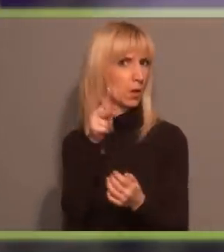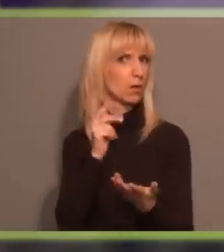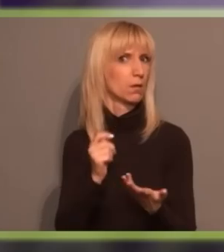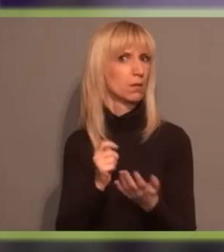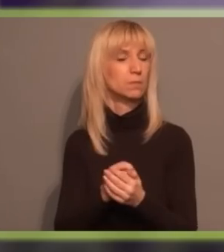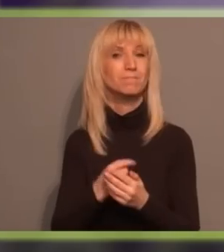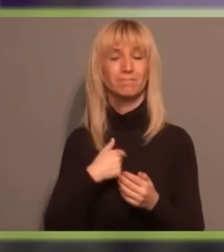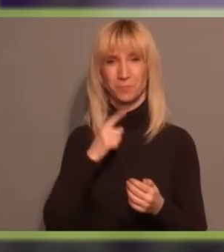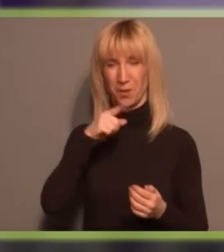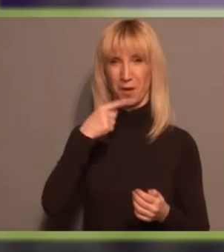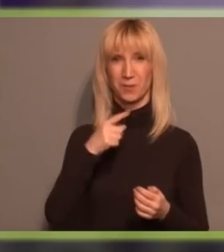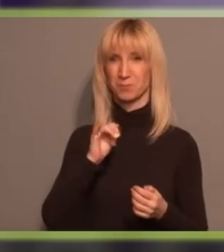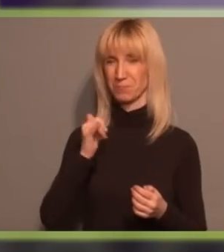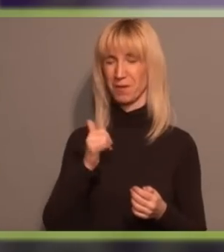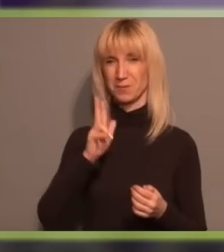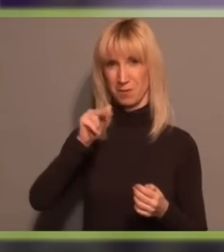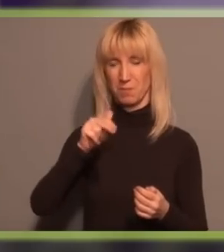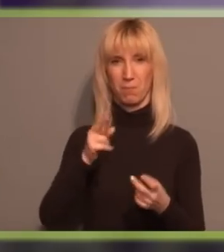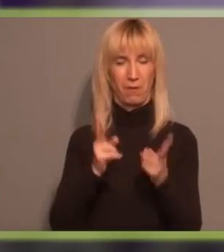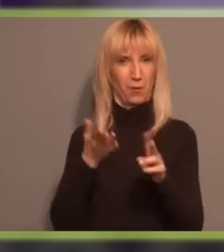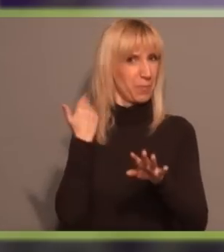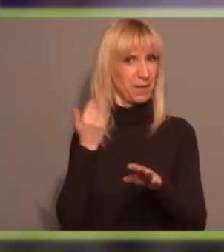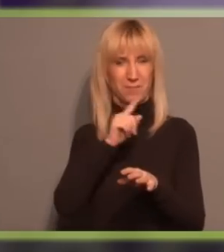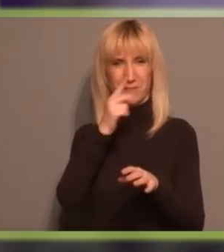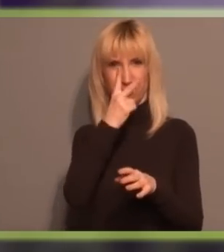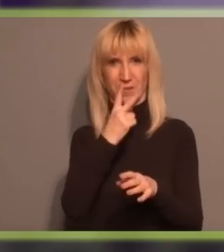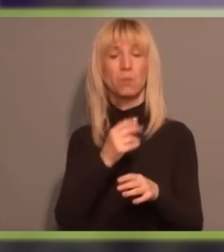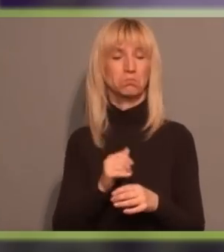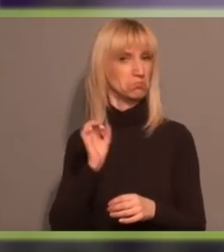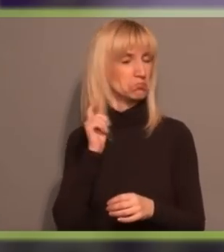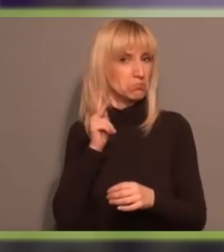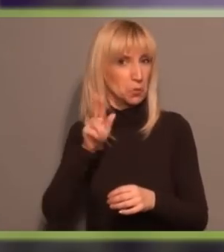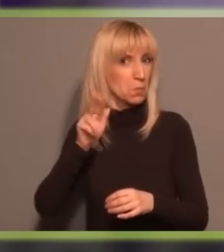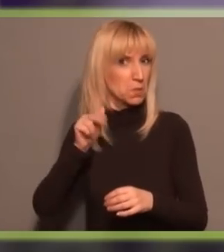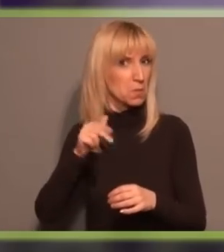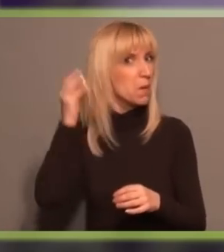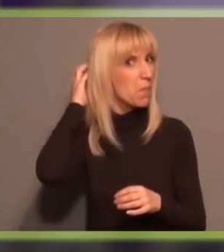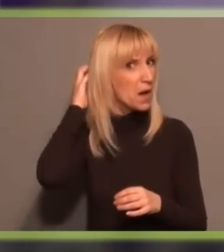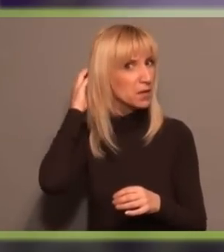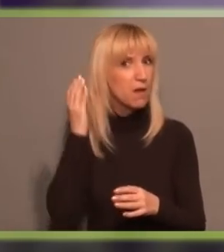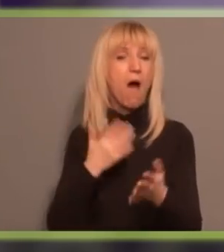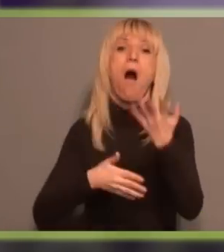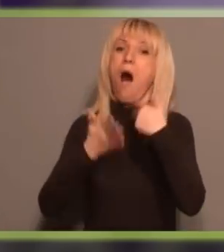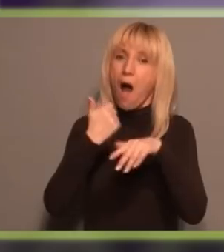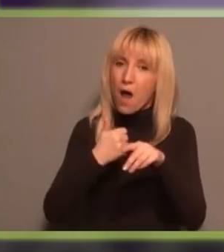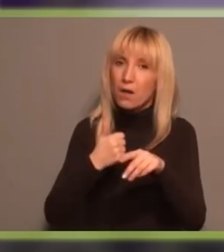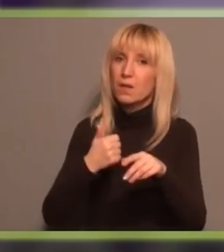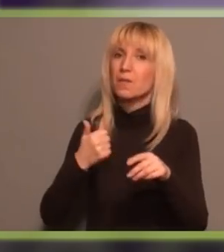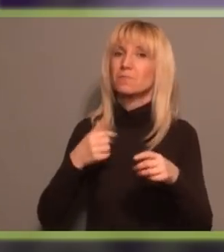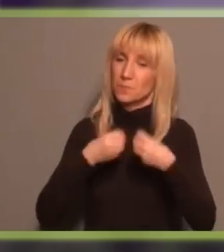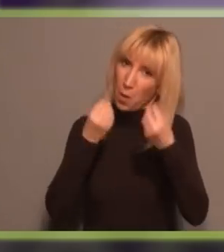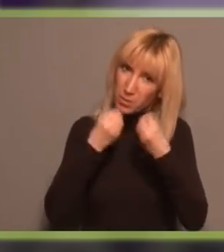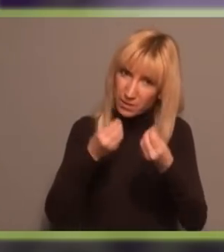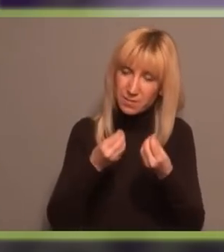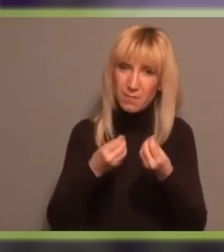pa imam aparat, kako niste, nikad ne primećujem. I kažem, pa imam aparat, samo da vam objašnjam in